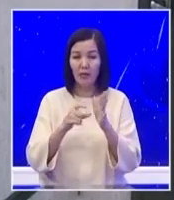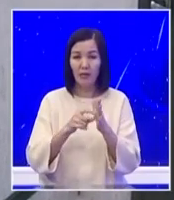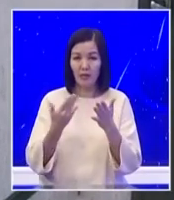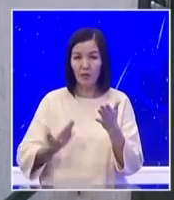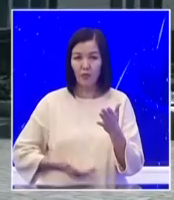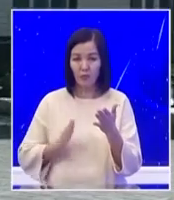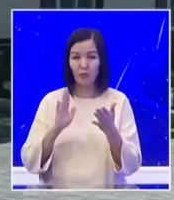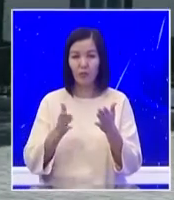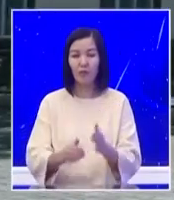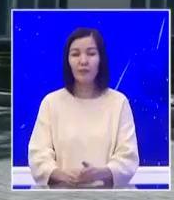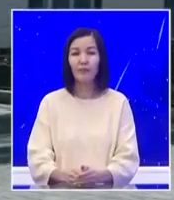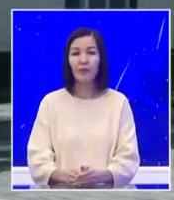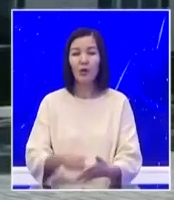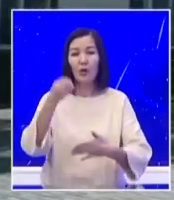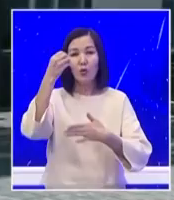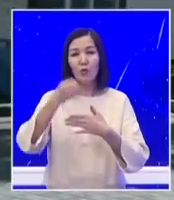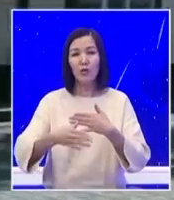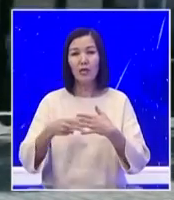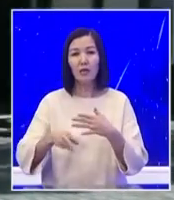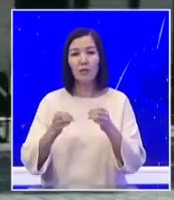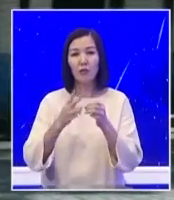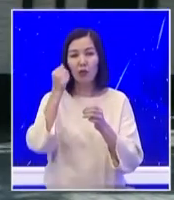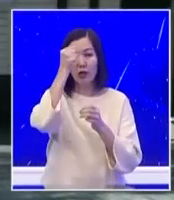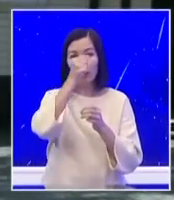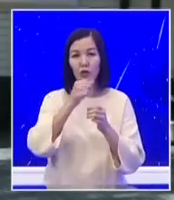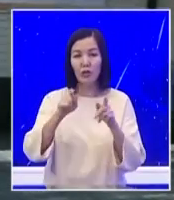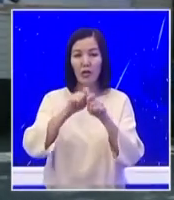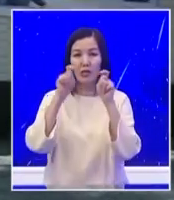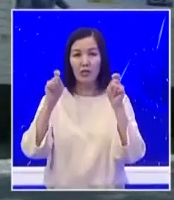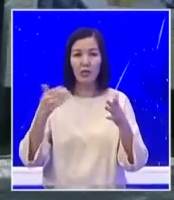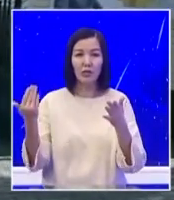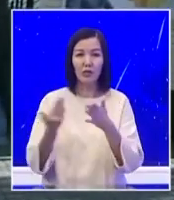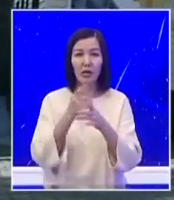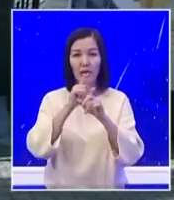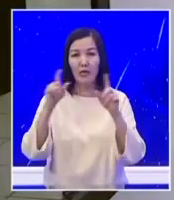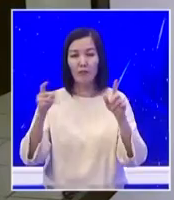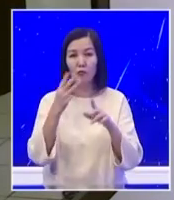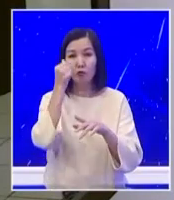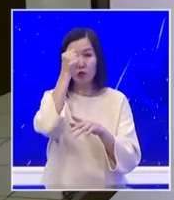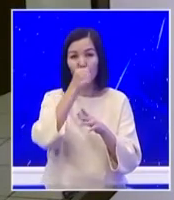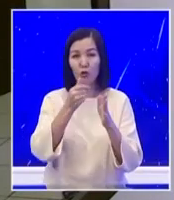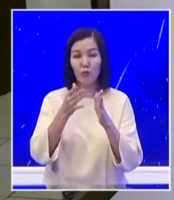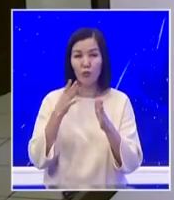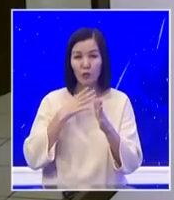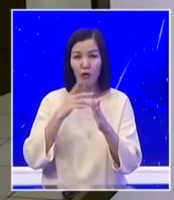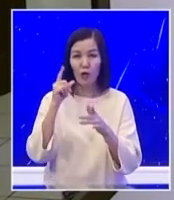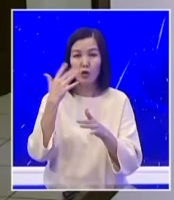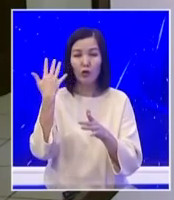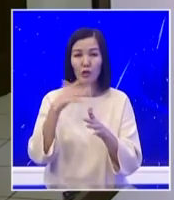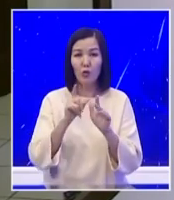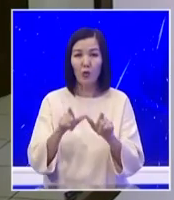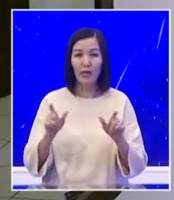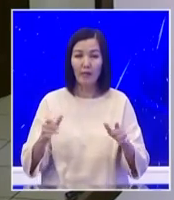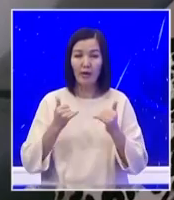орналастырылатын болады. Бұл орталық 2012 жылы құрылған, ал жаңа ғимаратқа көшіп келгеніне 3 жылдан асты. 150 адам қарналған